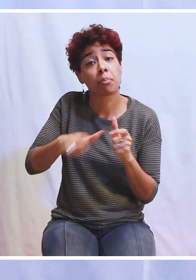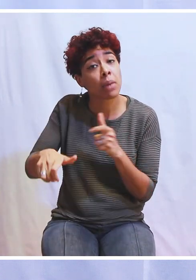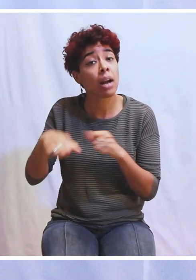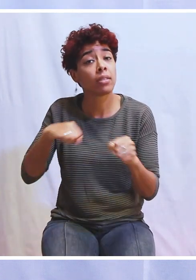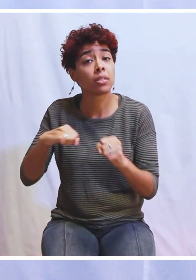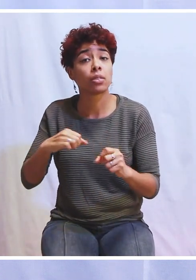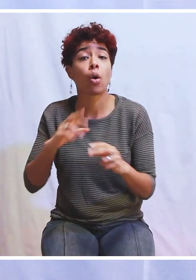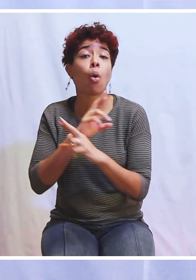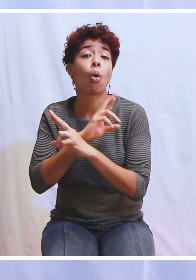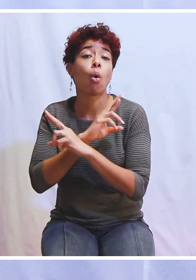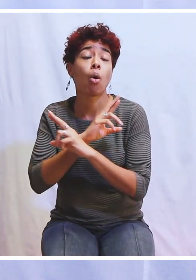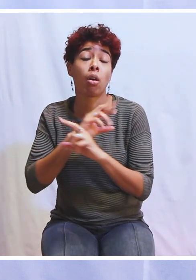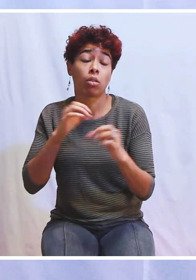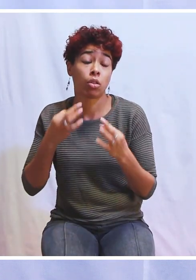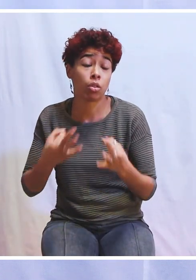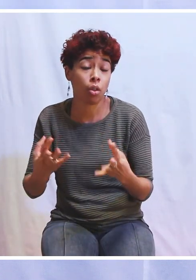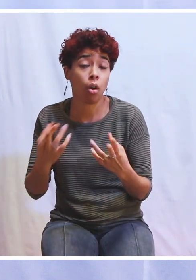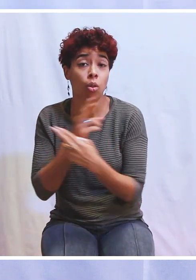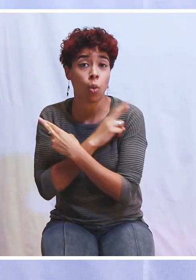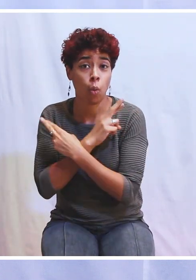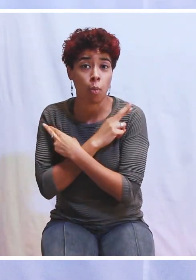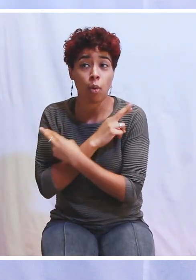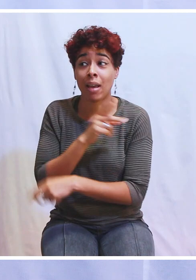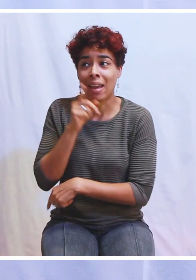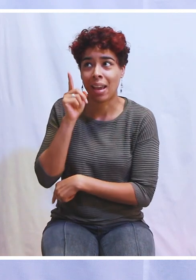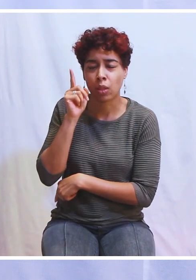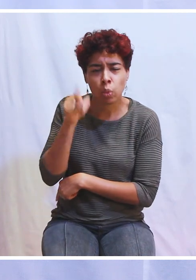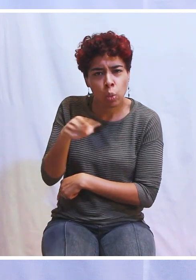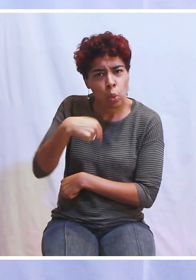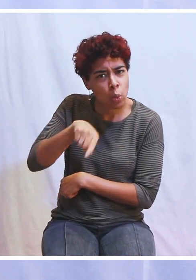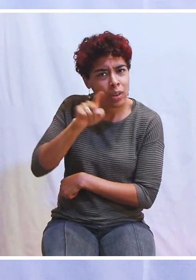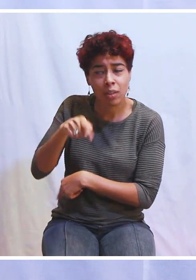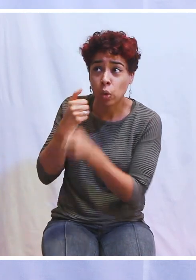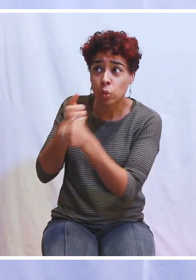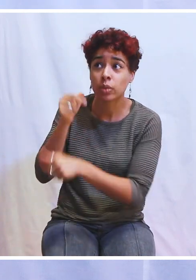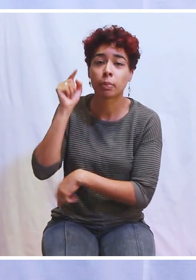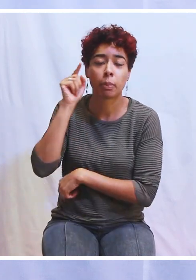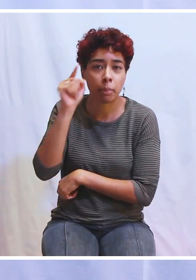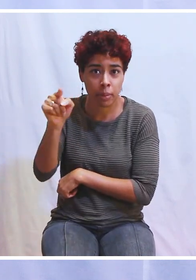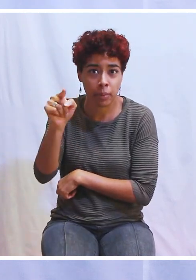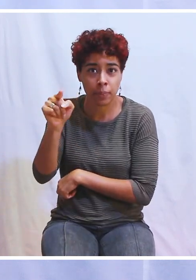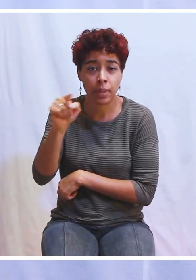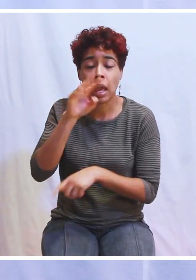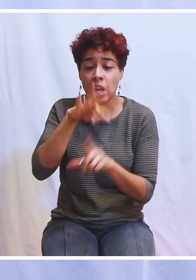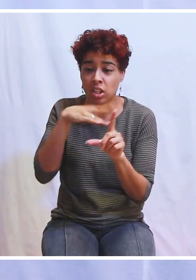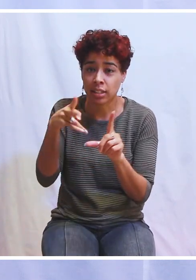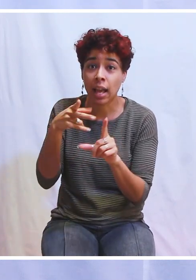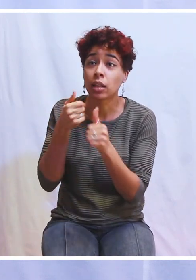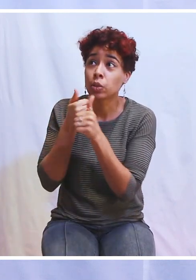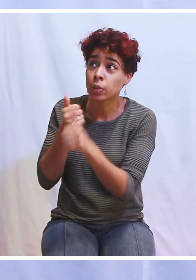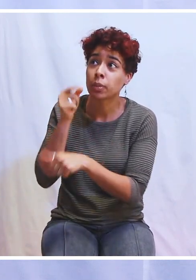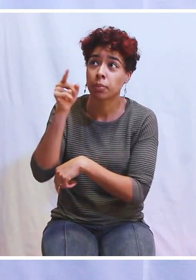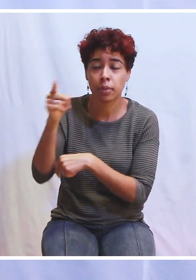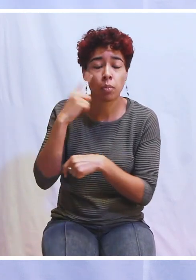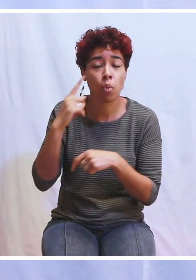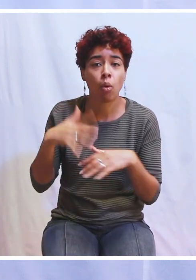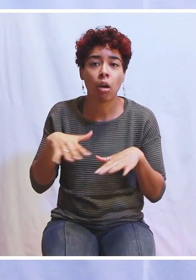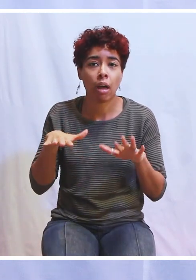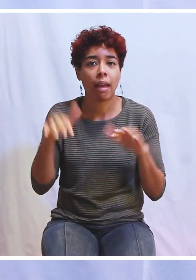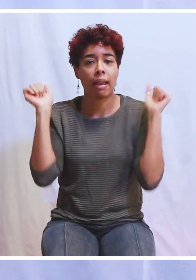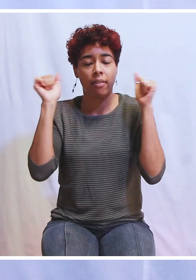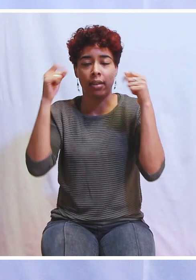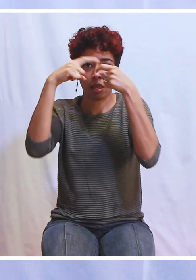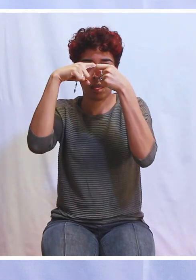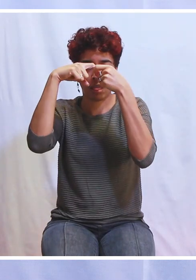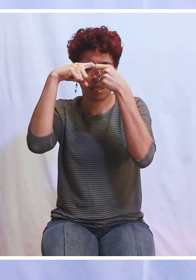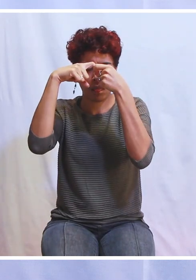dont on doit dépendre et organiser notre agenda en fonction de ce qu'il va nous montrer afin qu'on ne soit jamais dans le surmenage. C'est pas le